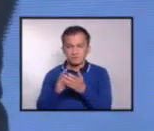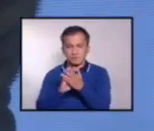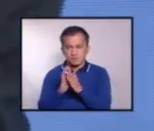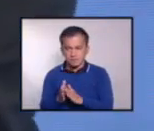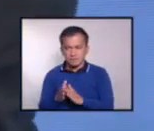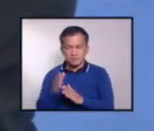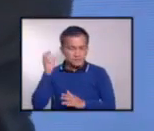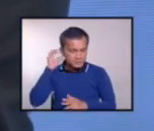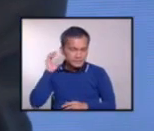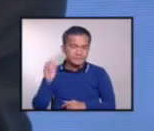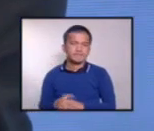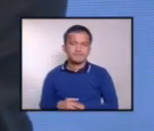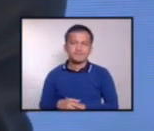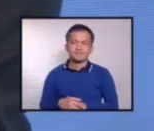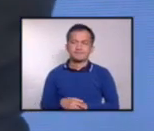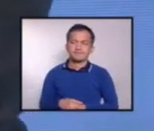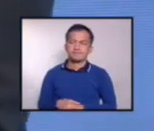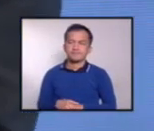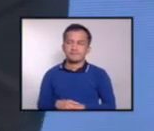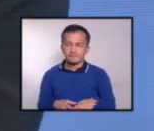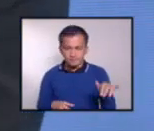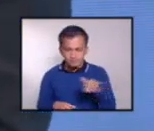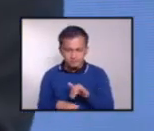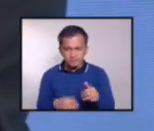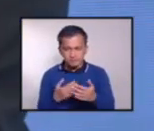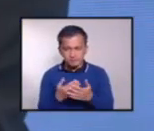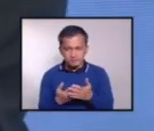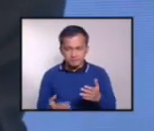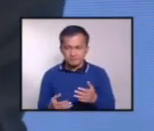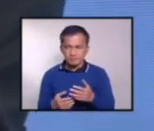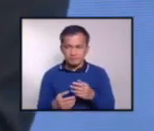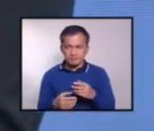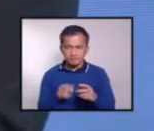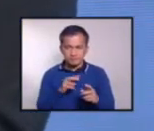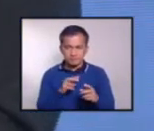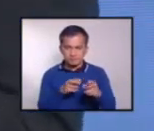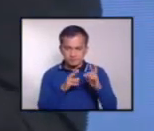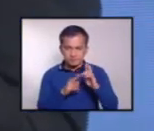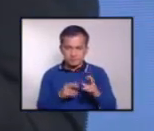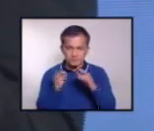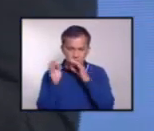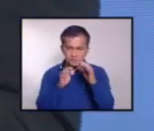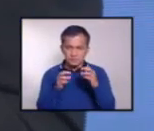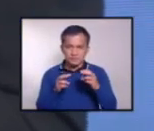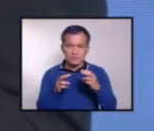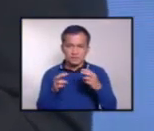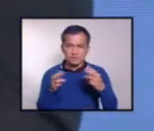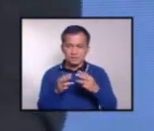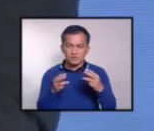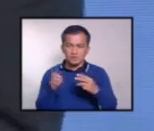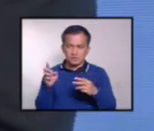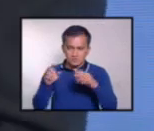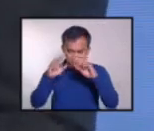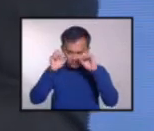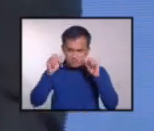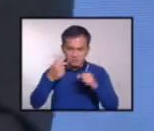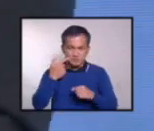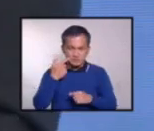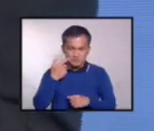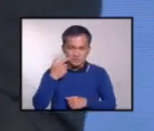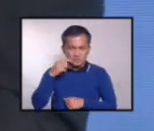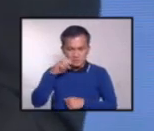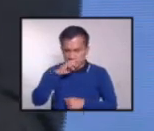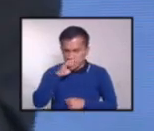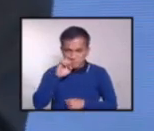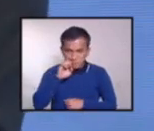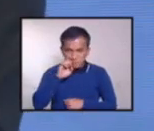kapayapaan dun sa Mindanao. Same thing is true with respect to the drug war. Kung naging si President GMA or ERAP